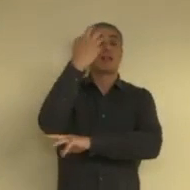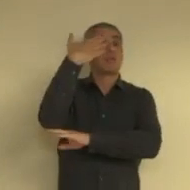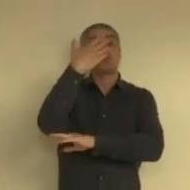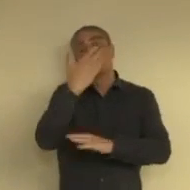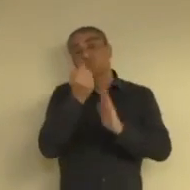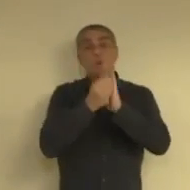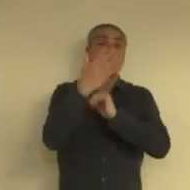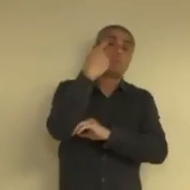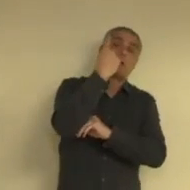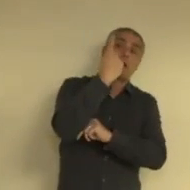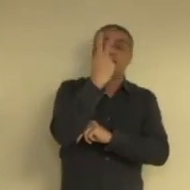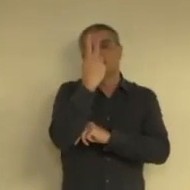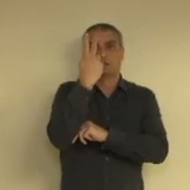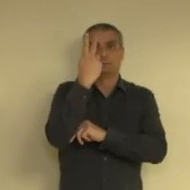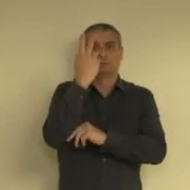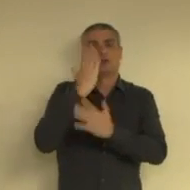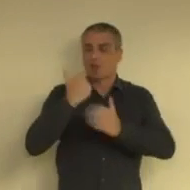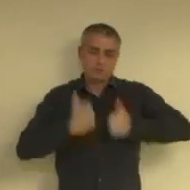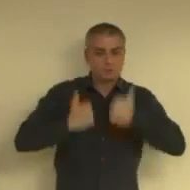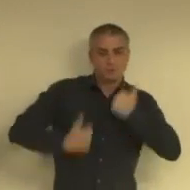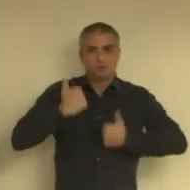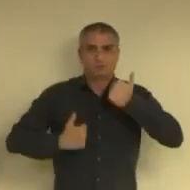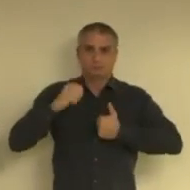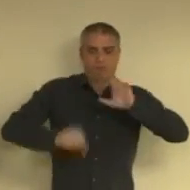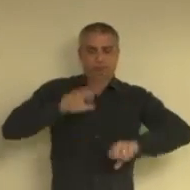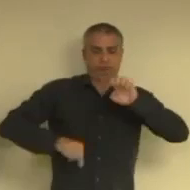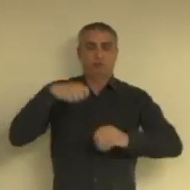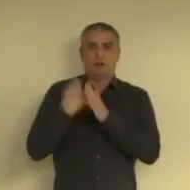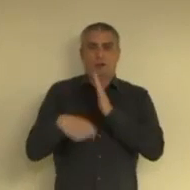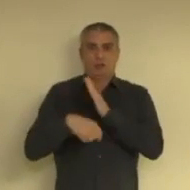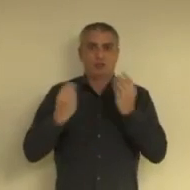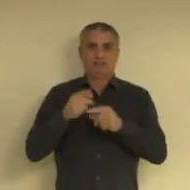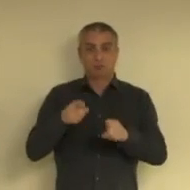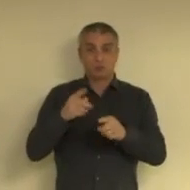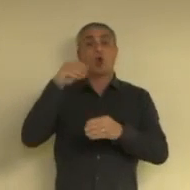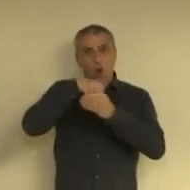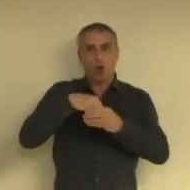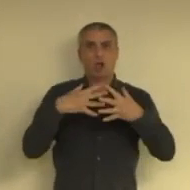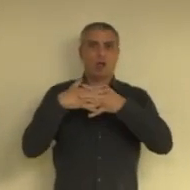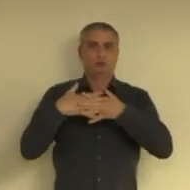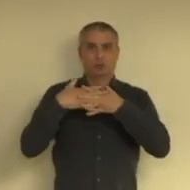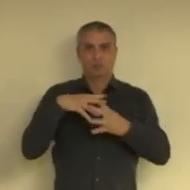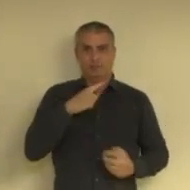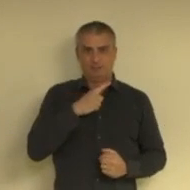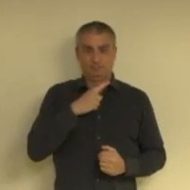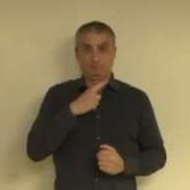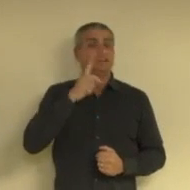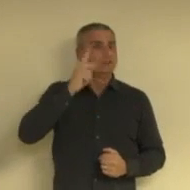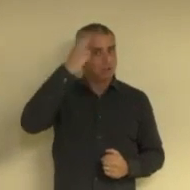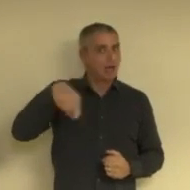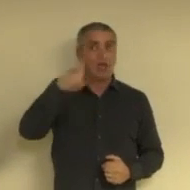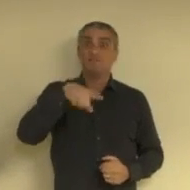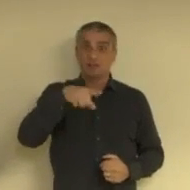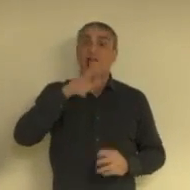להוציא אולי מדינה אחת או שתיים, מתחרות תחרות עזה על הציוד הזה, כולל ארצות הברית. צריך